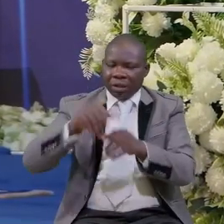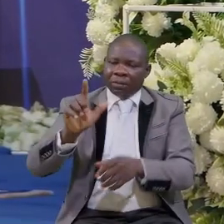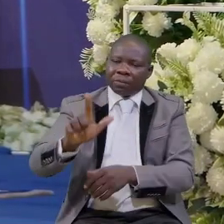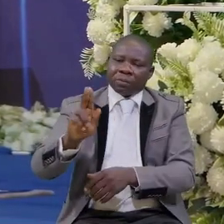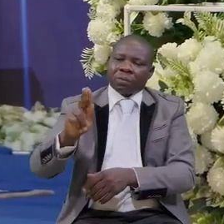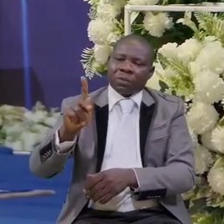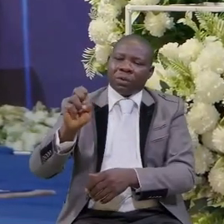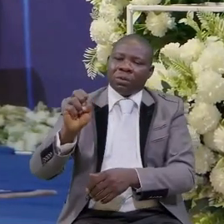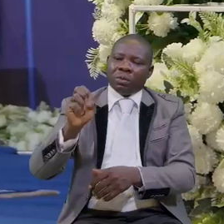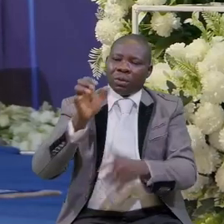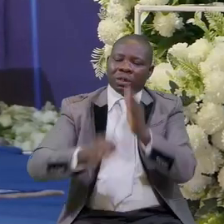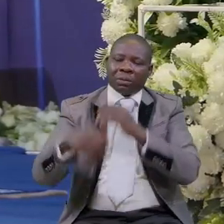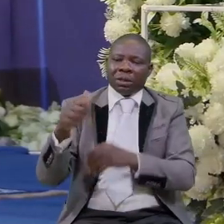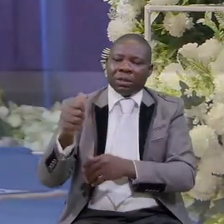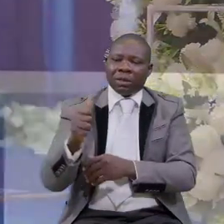En Luc 10,